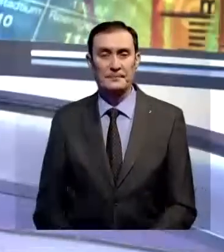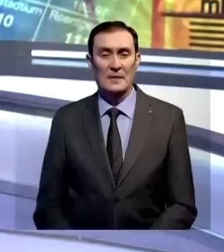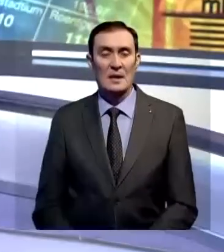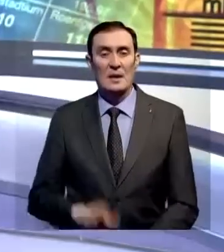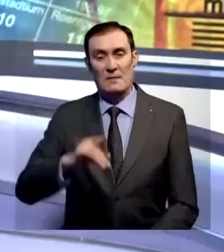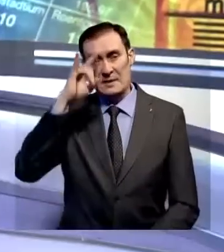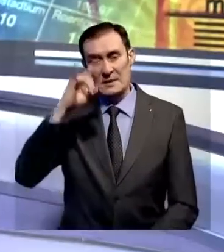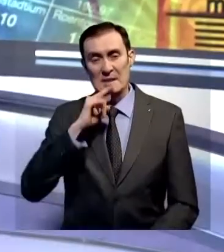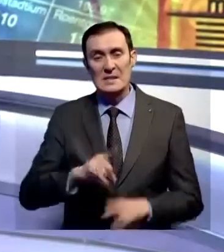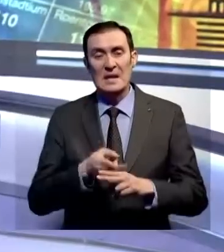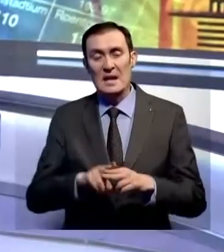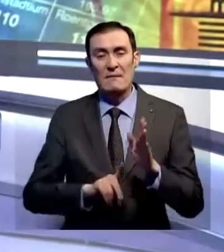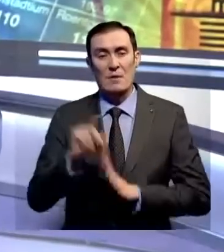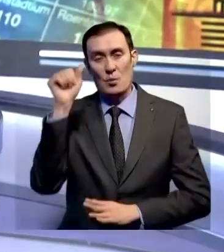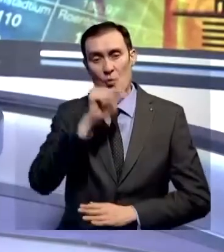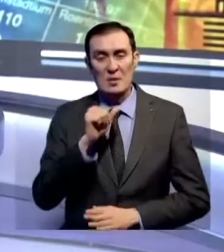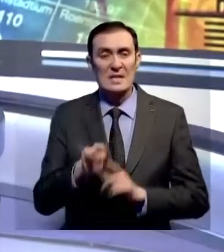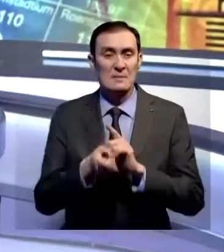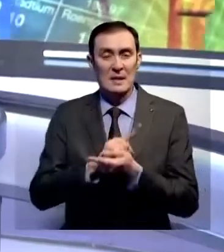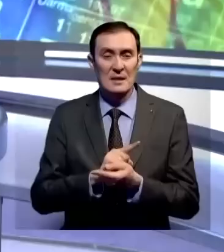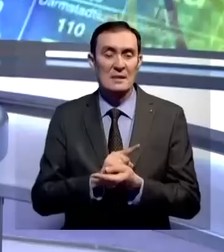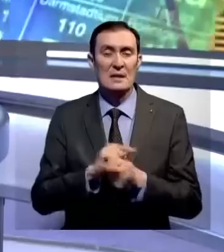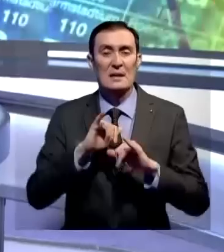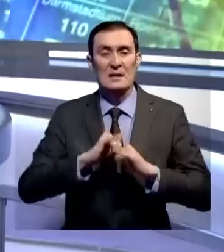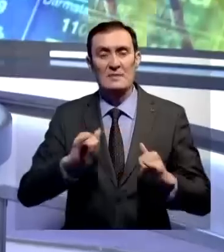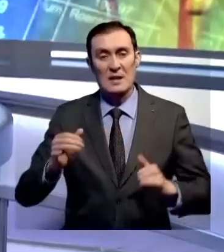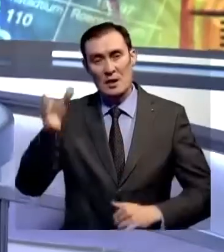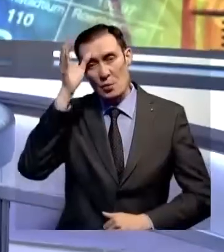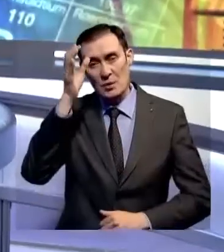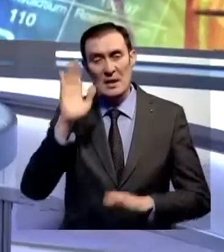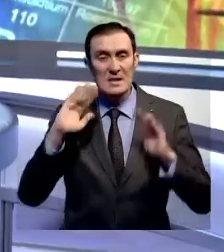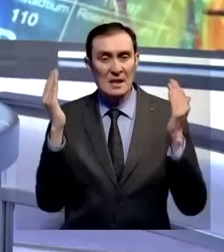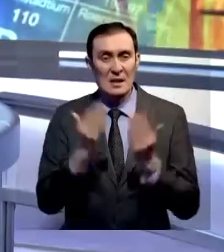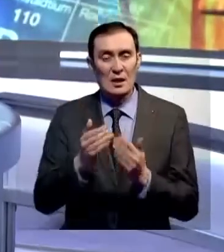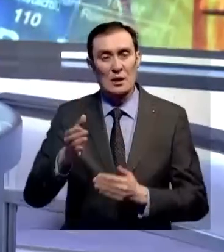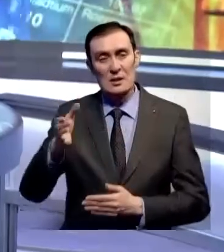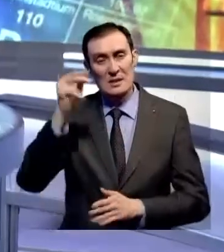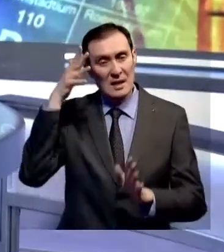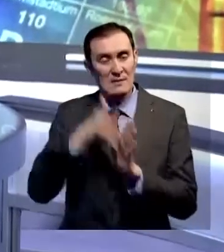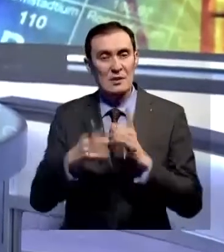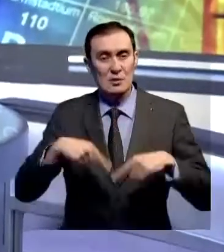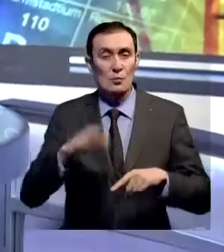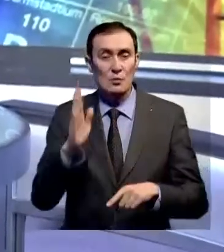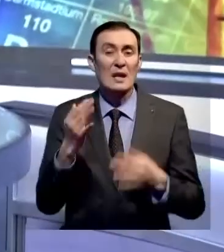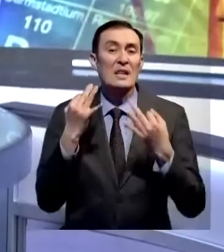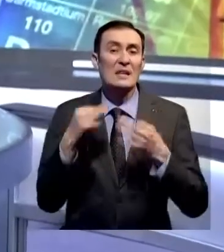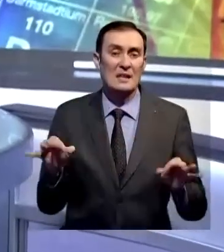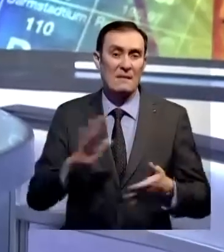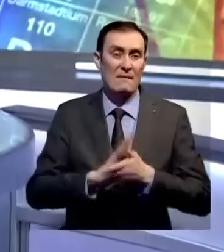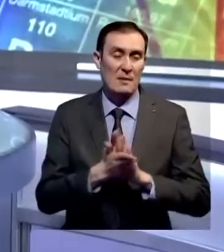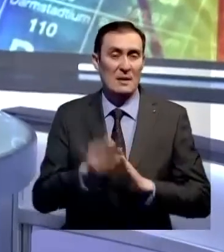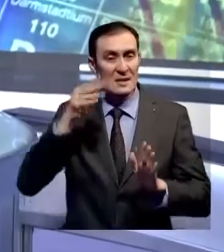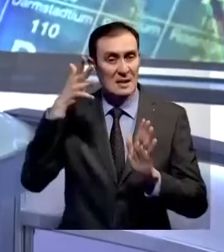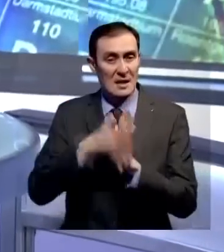В Казахстане с этого года кардинально изменится модель развития науки. Закрытые научно-исследовательские институты перейдут на открытый